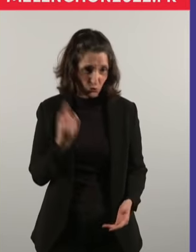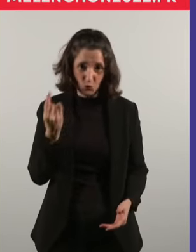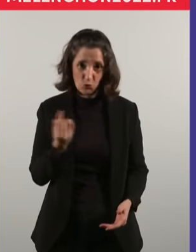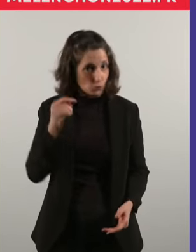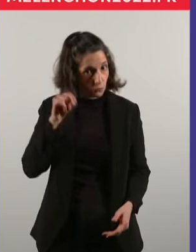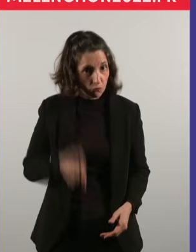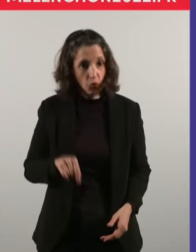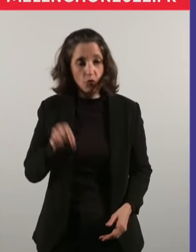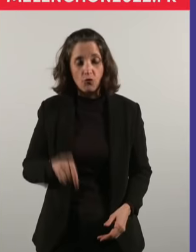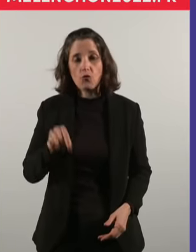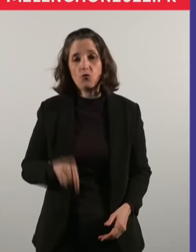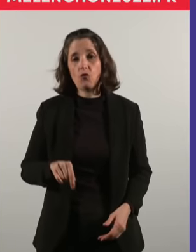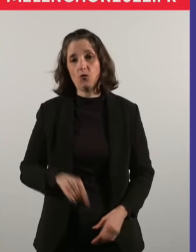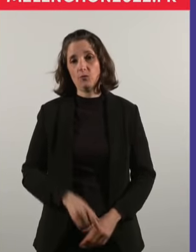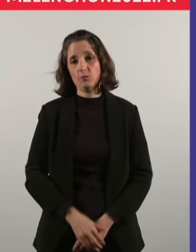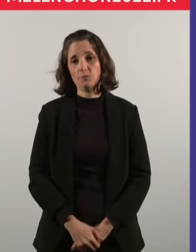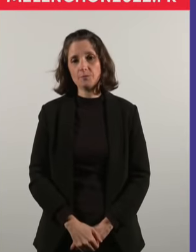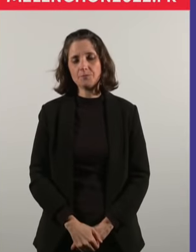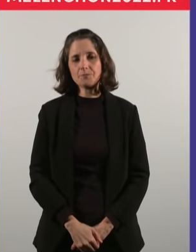Inconditionnellement.